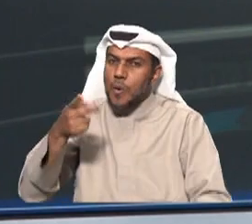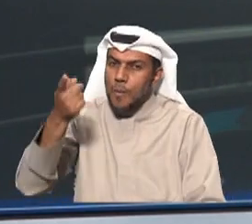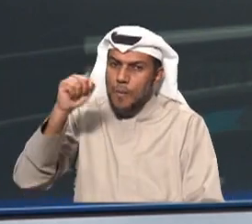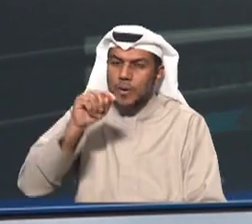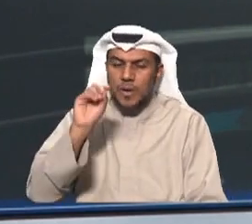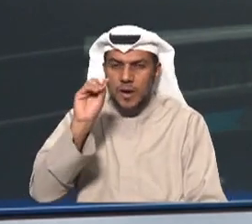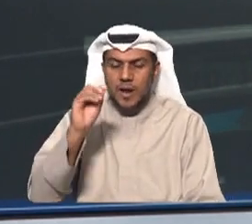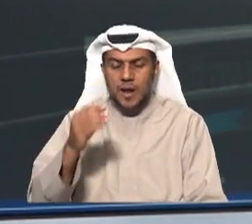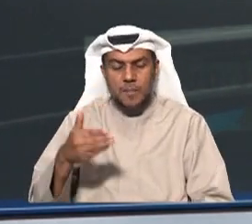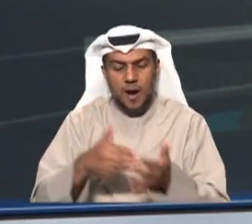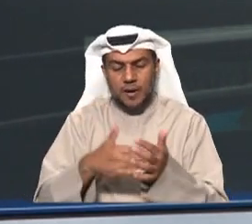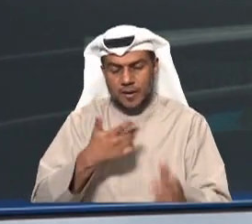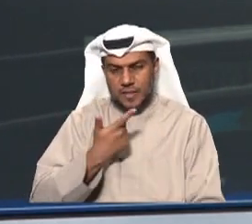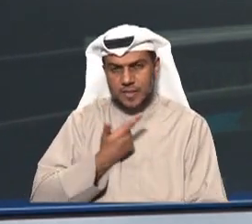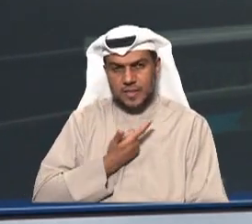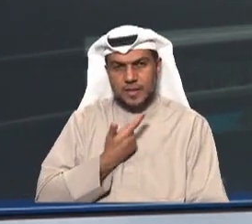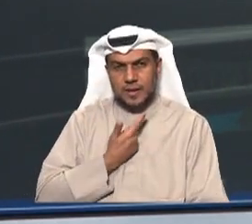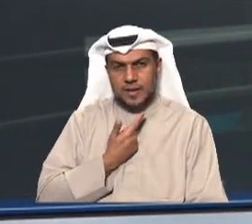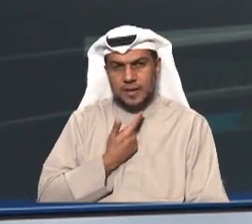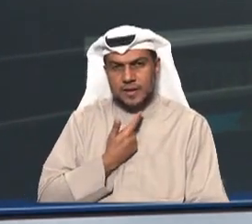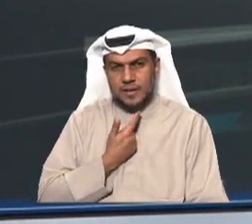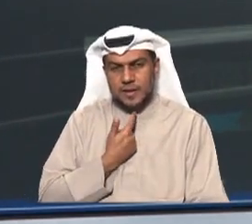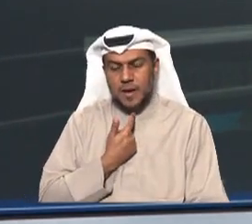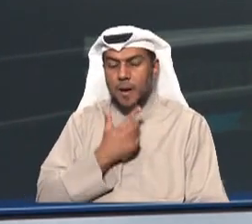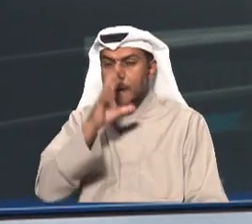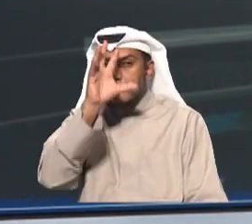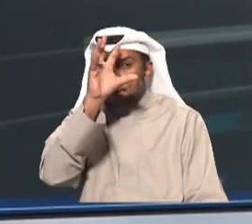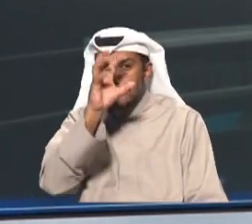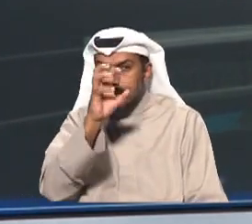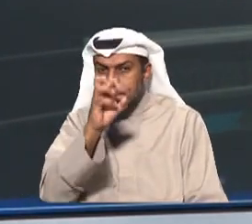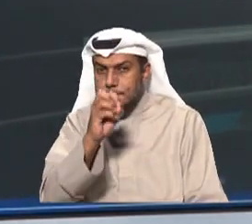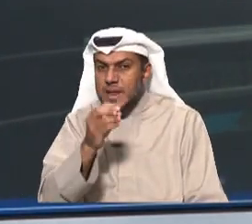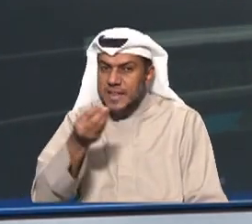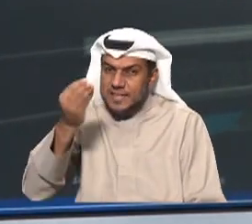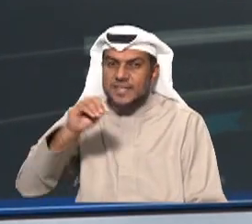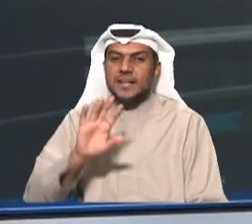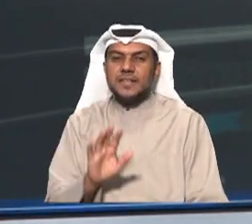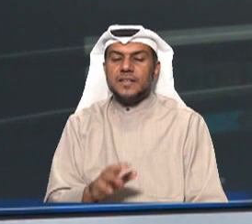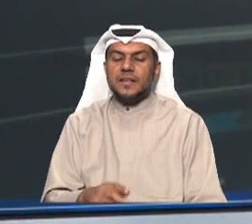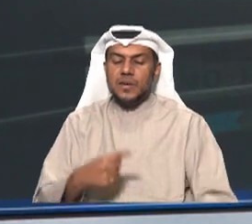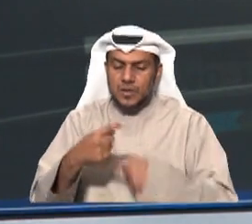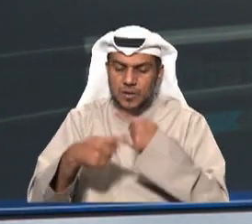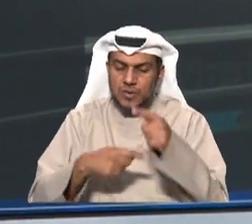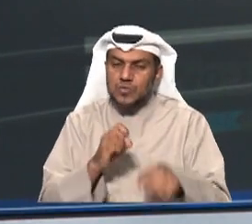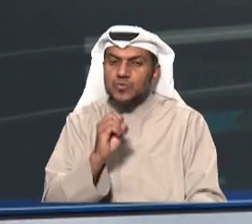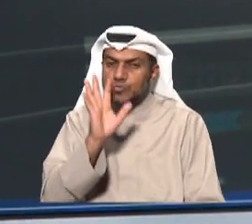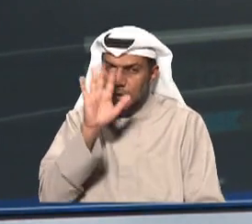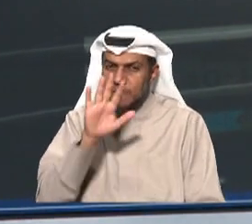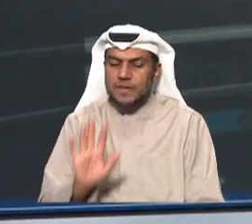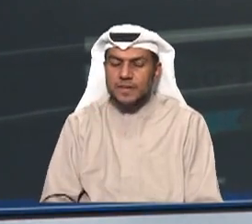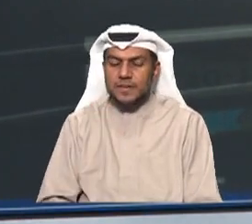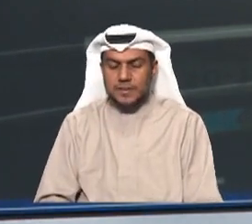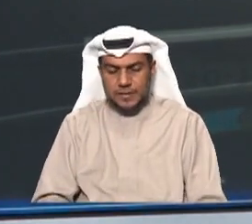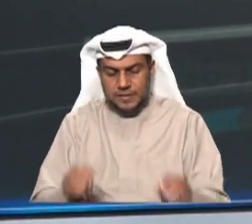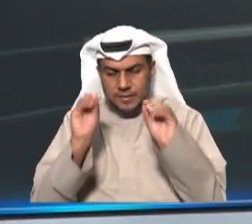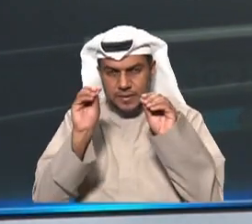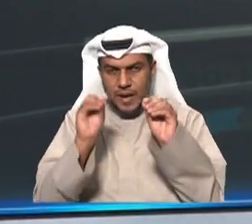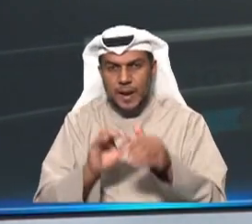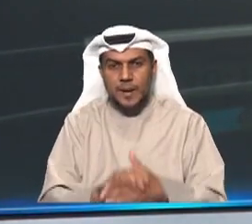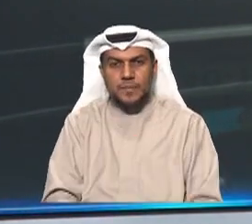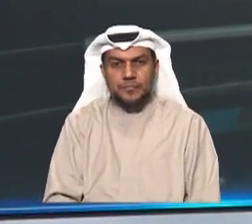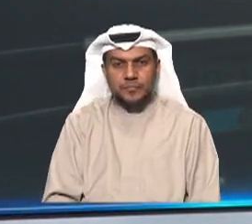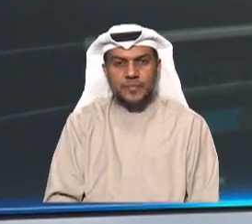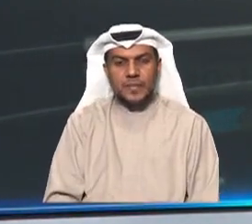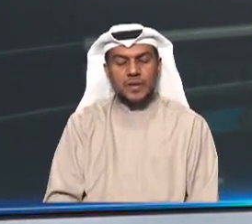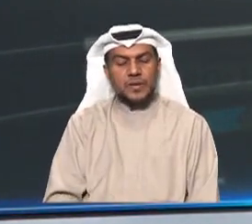يوم الثلاثاء، خاصة في الفترات المتأخرة من الليل، وكذلك راح يستمر حتى ساعات الصباح الأولى من اليوم التالي.